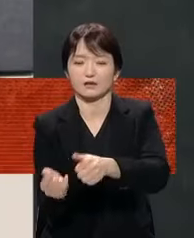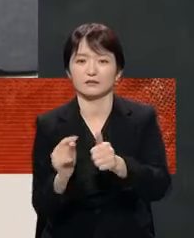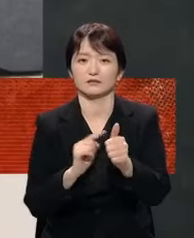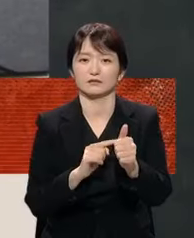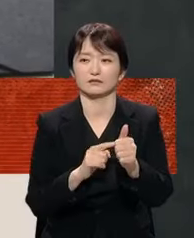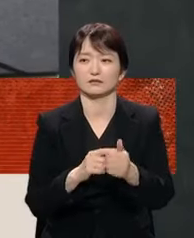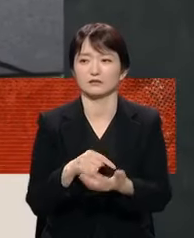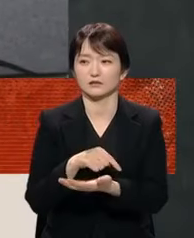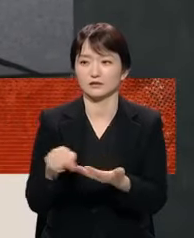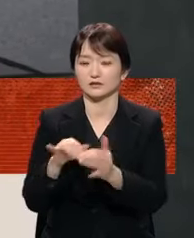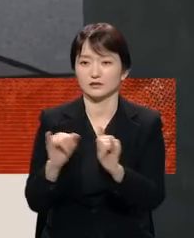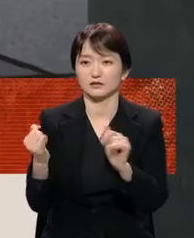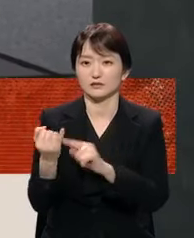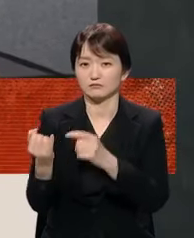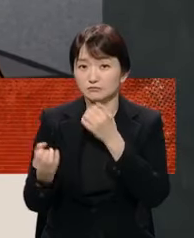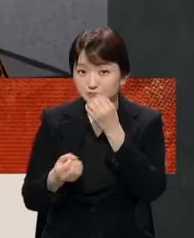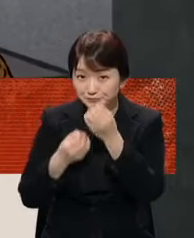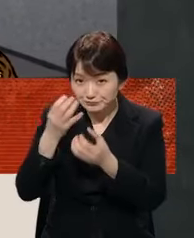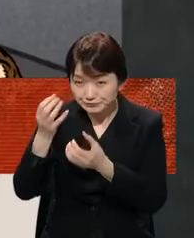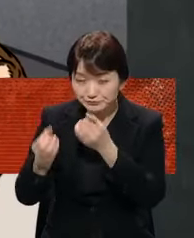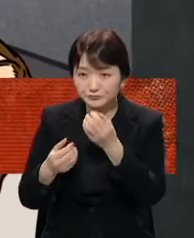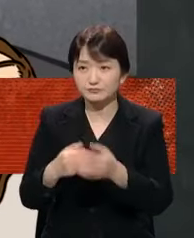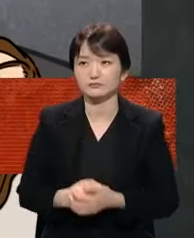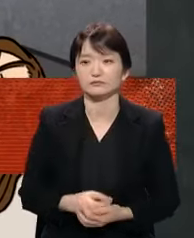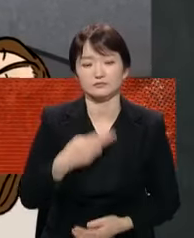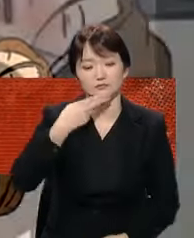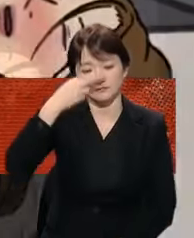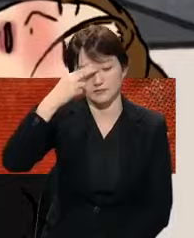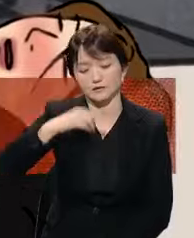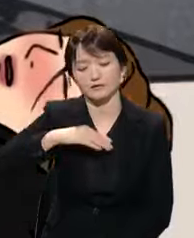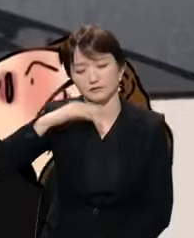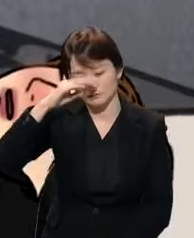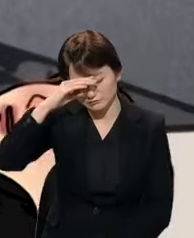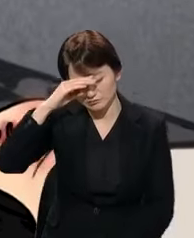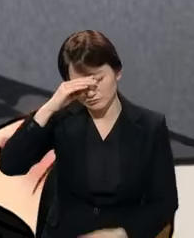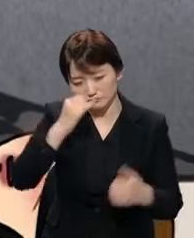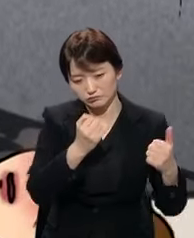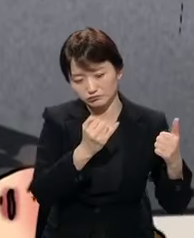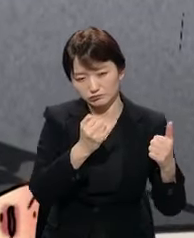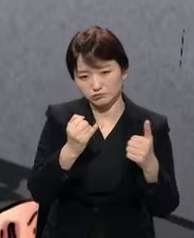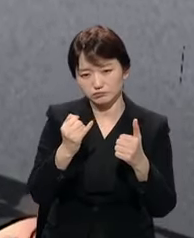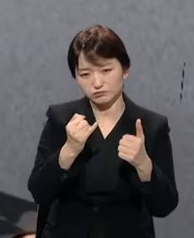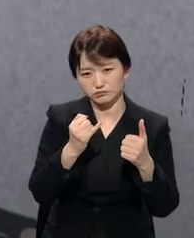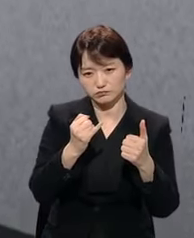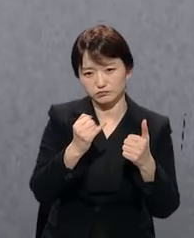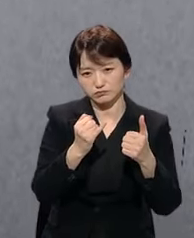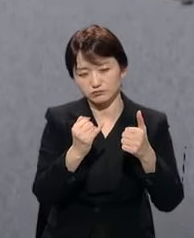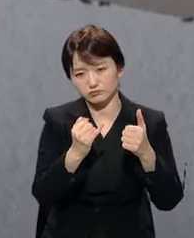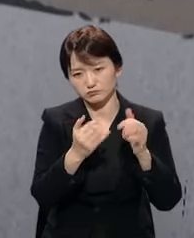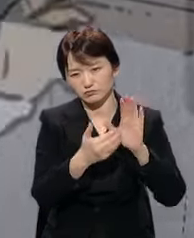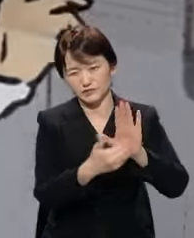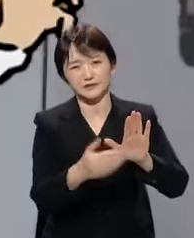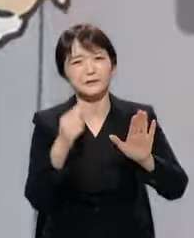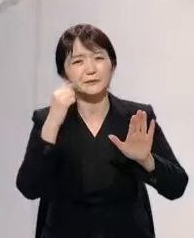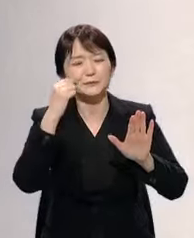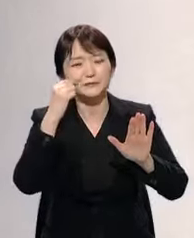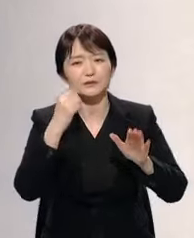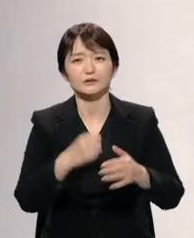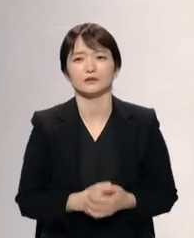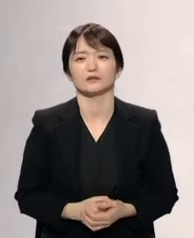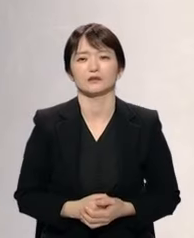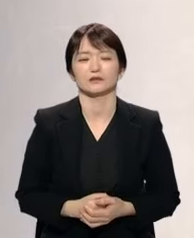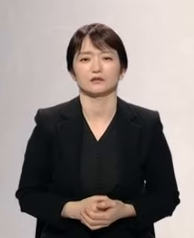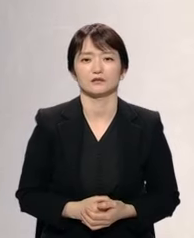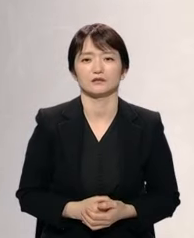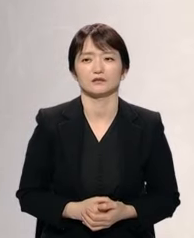그래서 피해자의 진술에 따르면 술에 취해서 뭐 한거불능 상태에서 술자리에 우연히 동석했다가